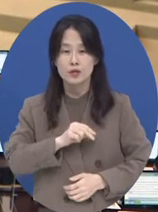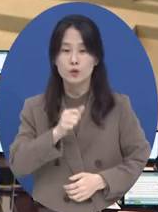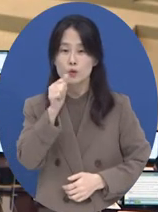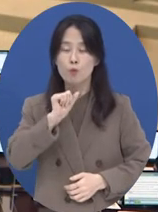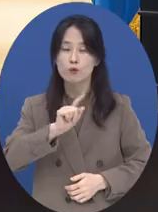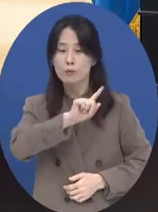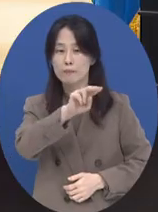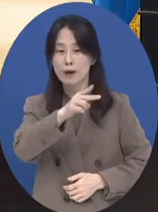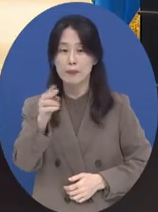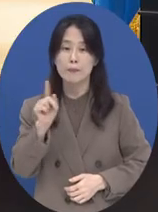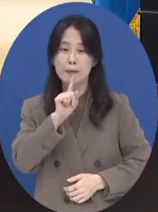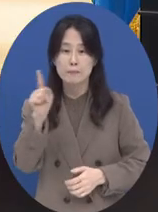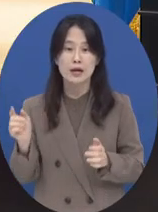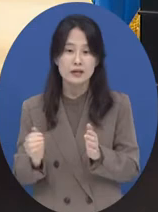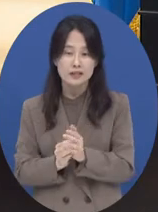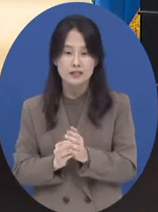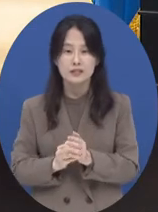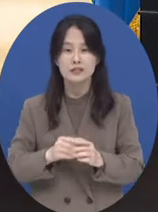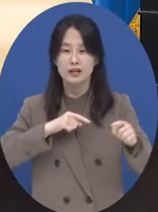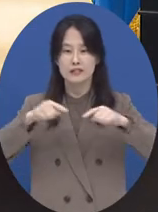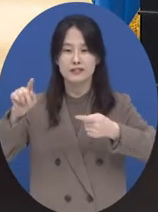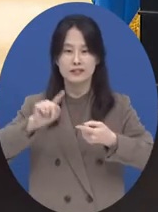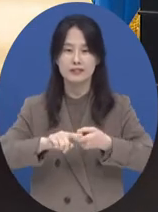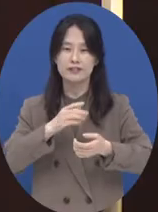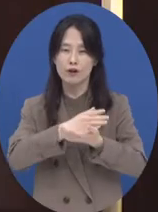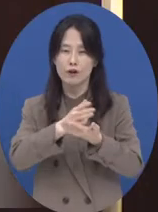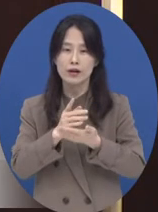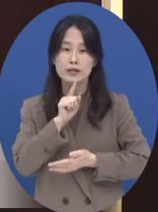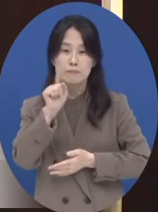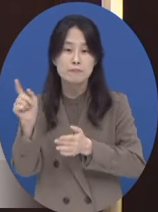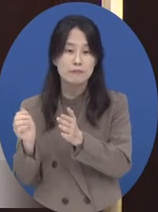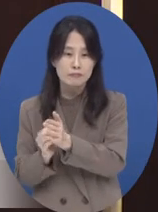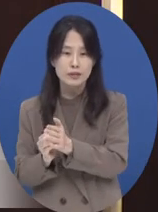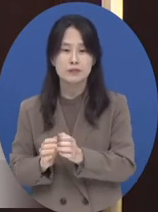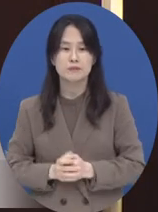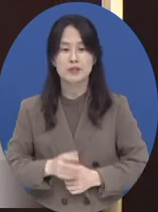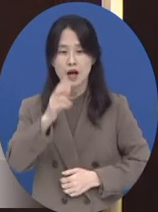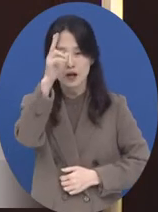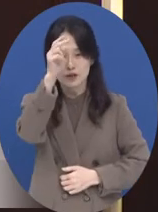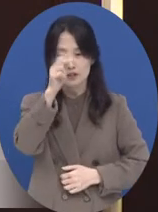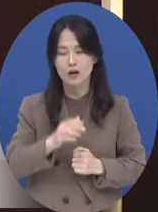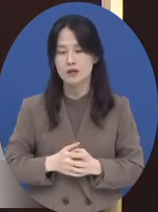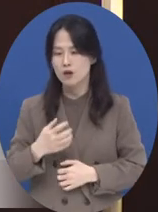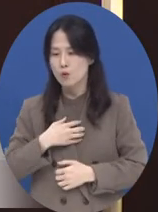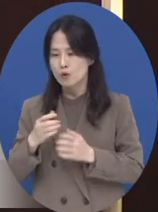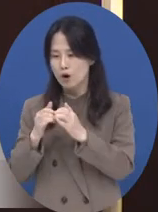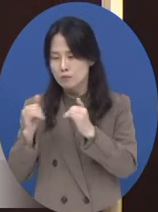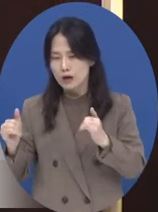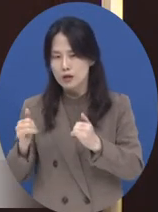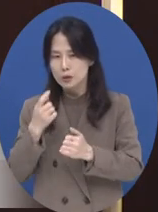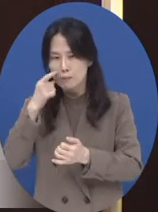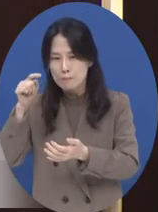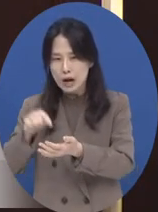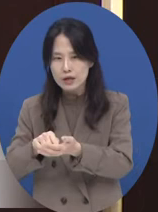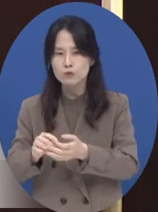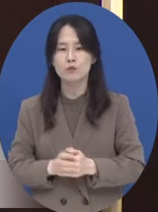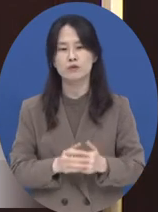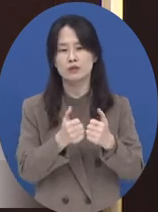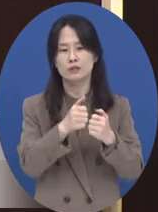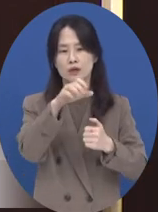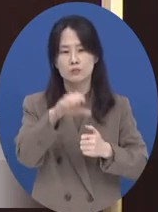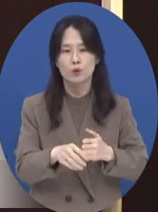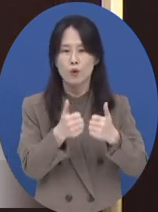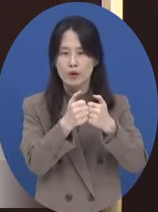발언을 통해 경기도정에 관한 다양한 제언을 냈습니다. 경찰의 위기가정 발굴 기능, 상담소의